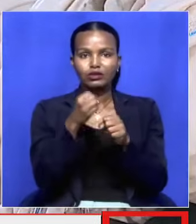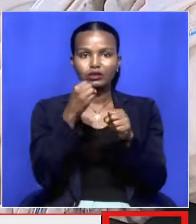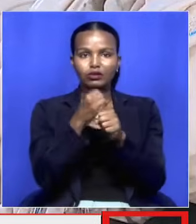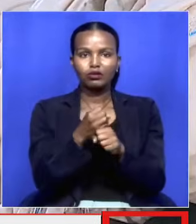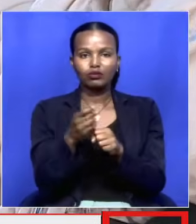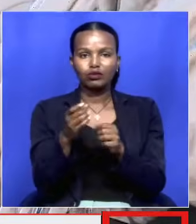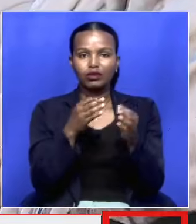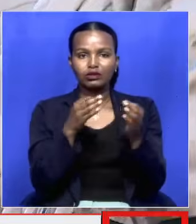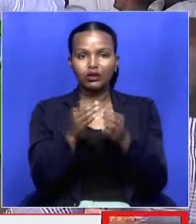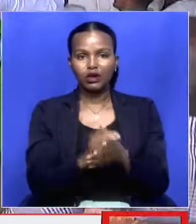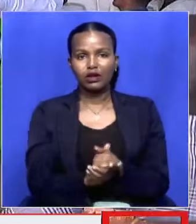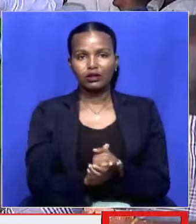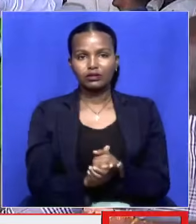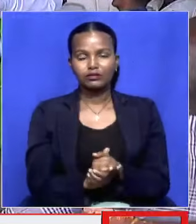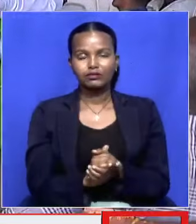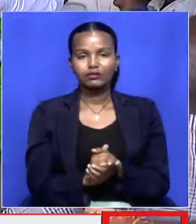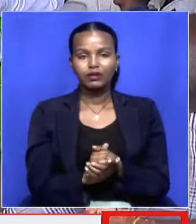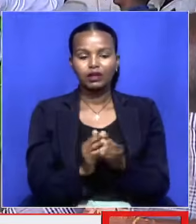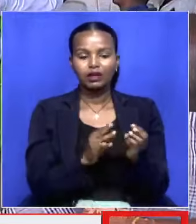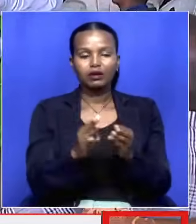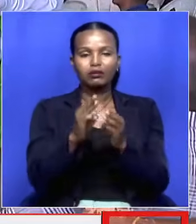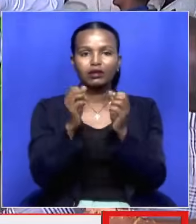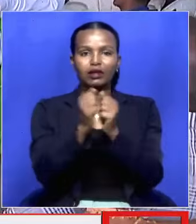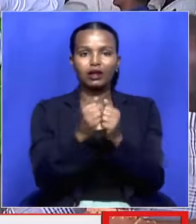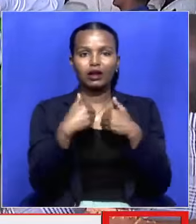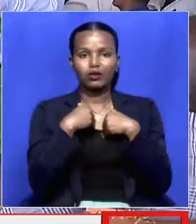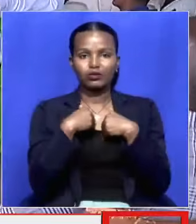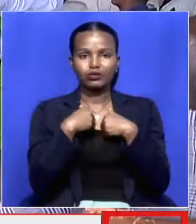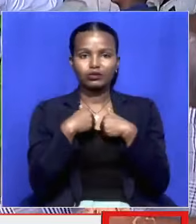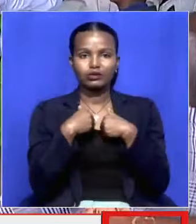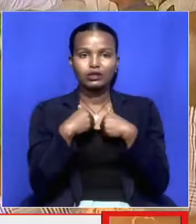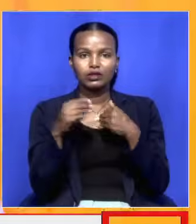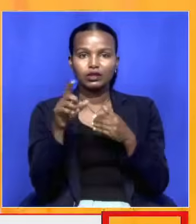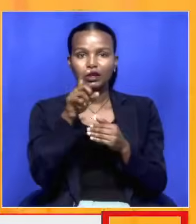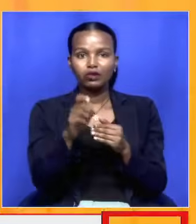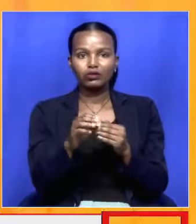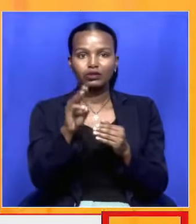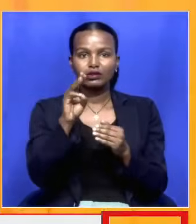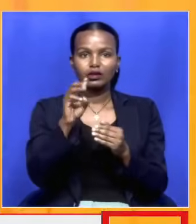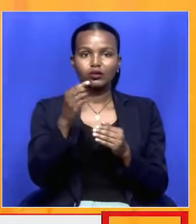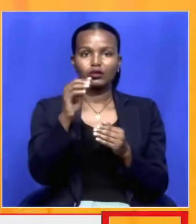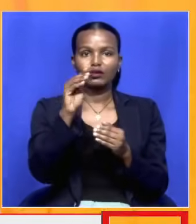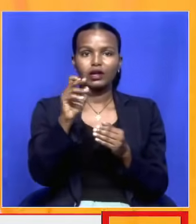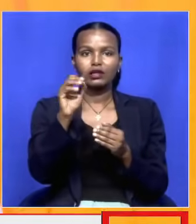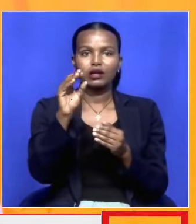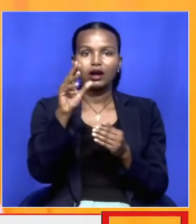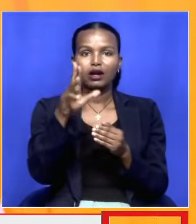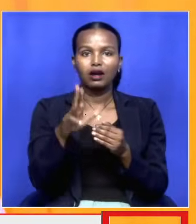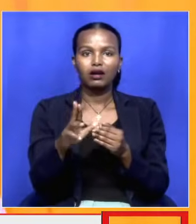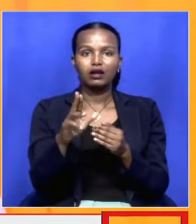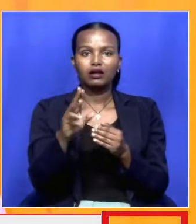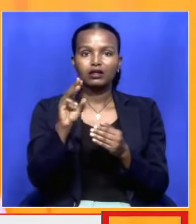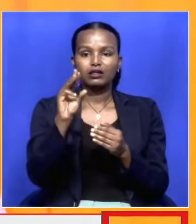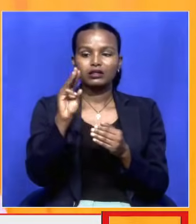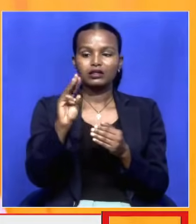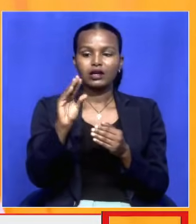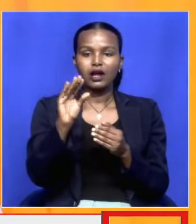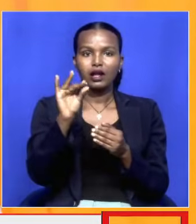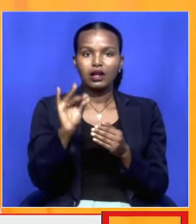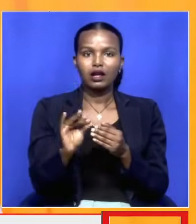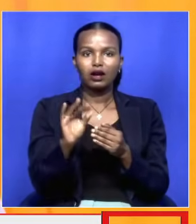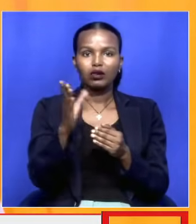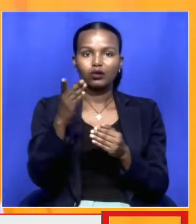እየተከናወኑ መሆኑን ተናግረዋል። ከመንገድ ጋር ተያይዞ ያለው ከሰቆጣ ዳህራ፣ ሳህላ፣ ኮረም፣